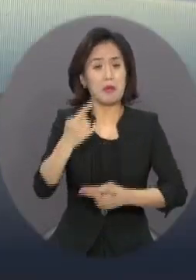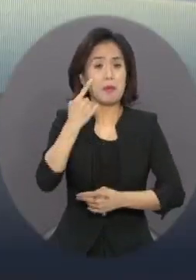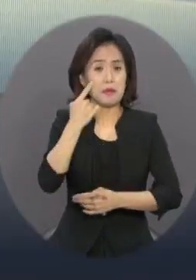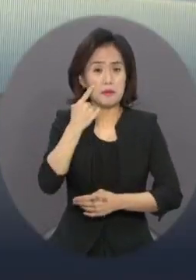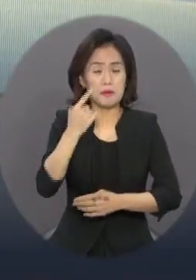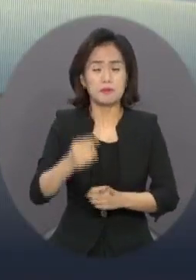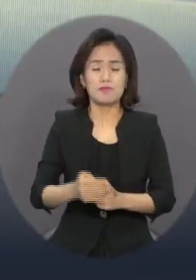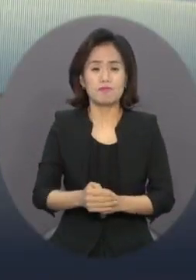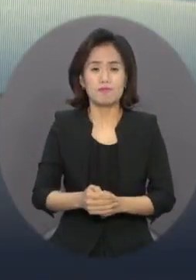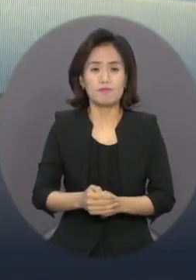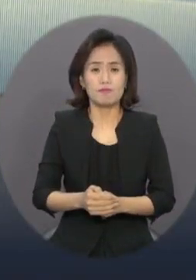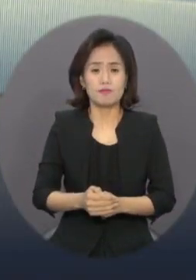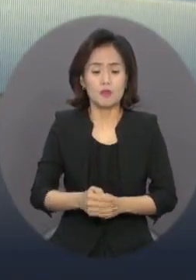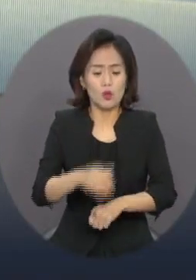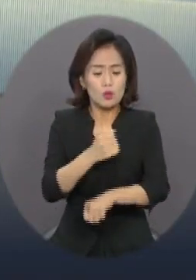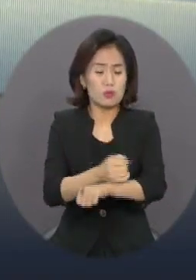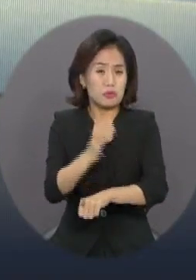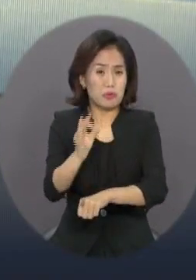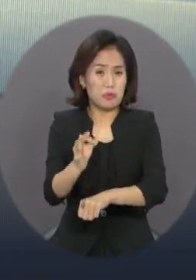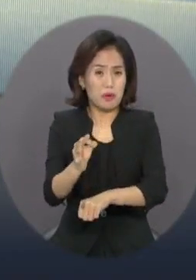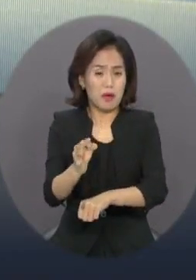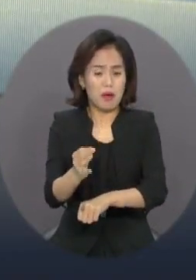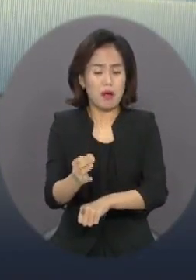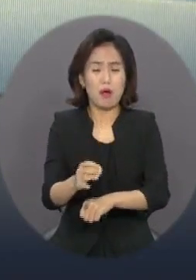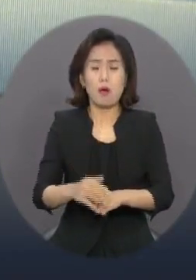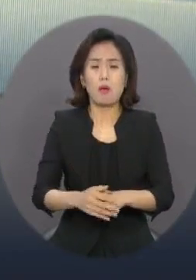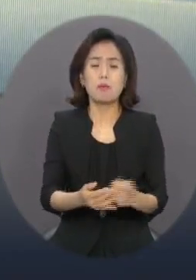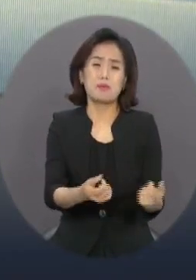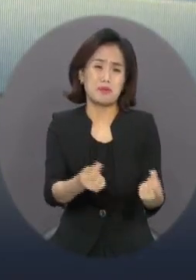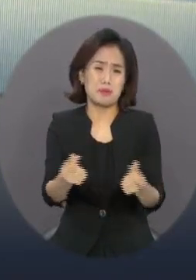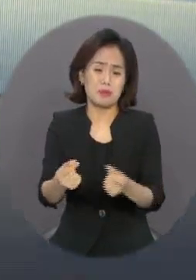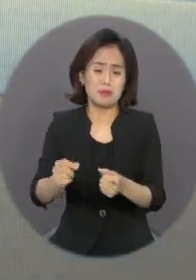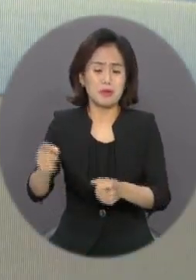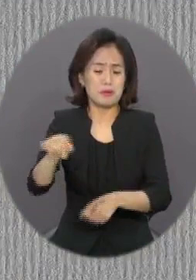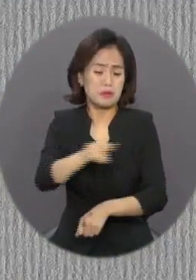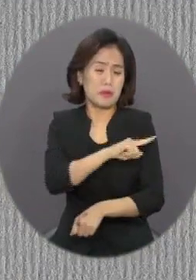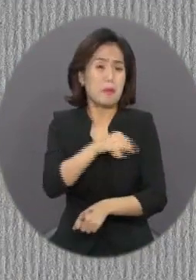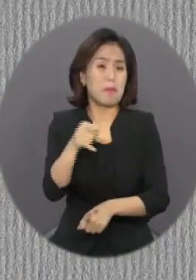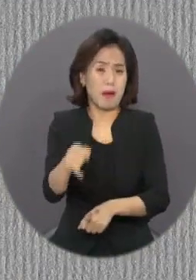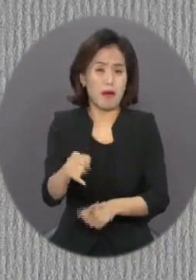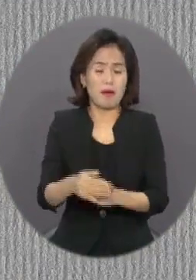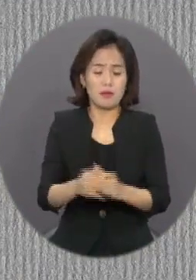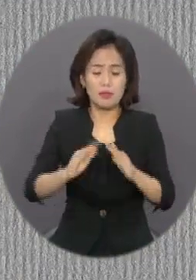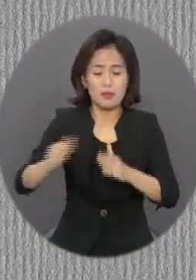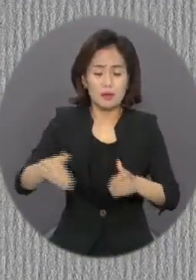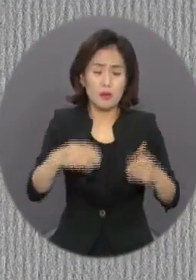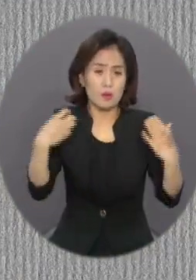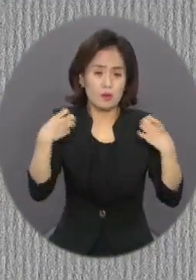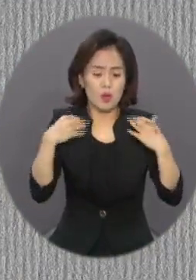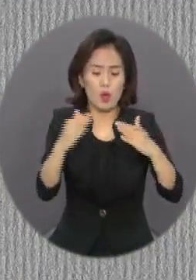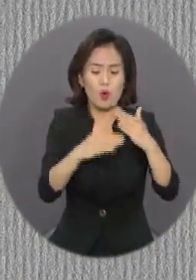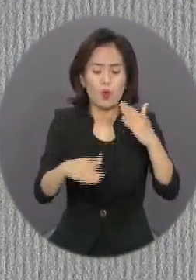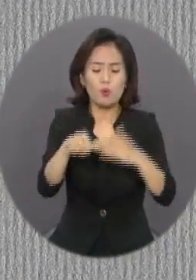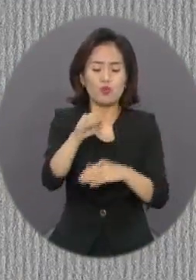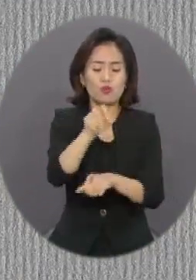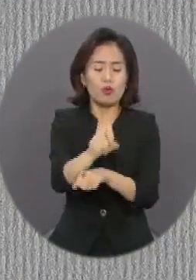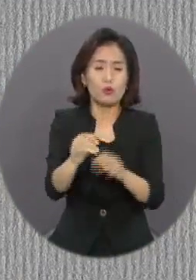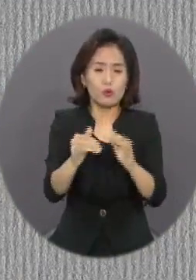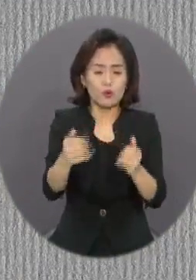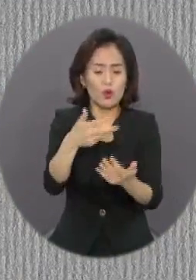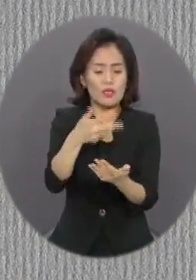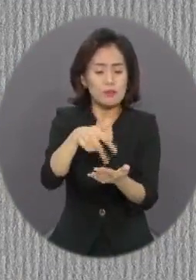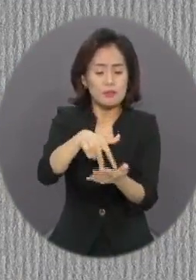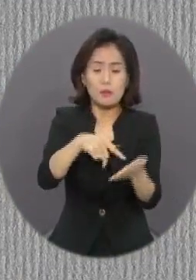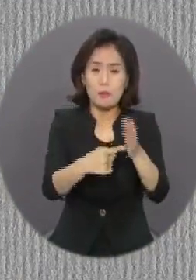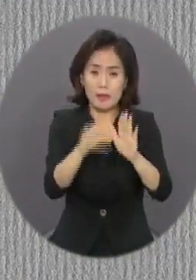해봤어요. 예. 수수료가 결코 많지는 우리도 가장 낮더라고요. 전남도청 공무원 노조가 낸 성명서를